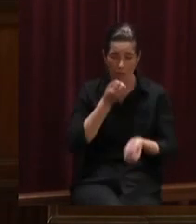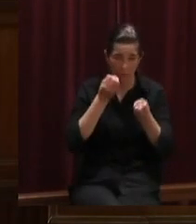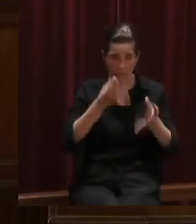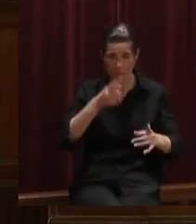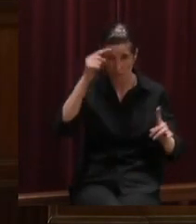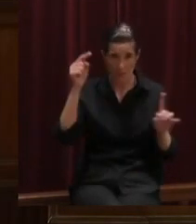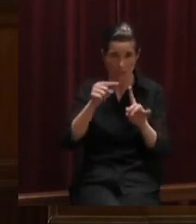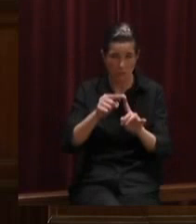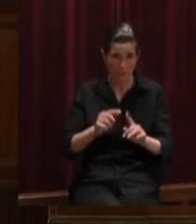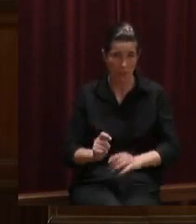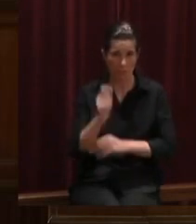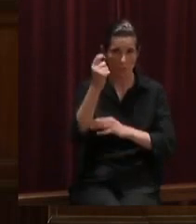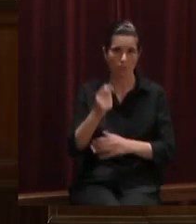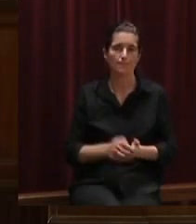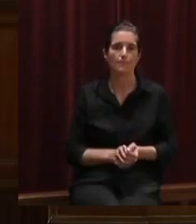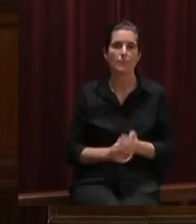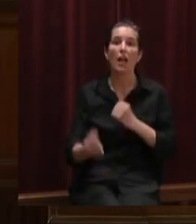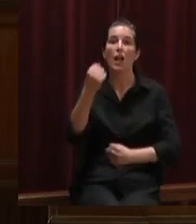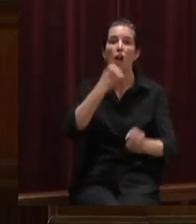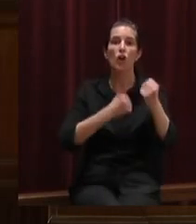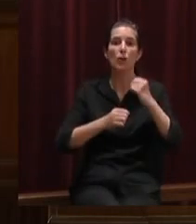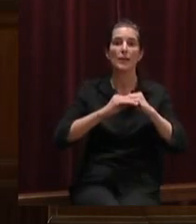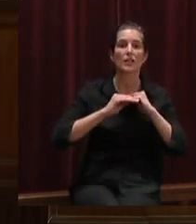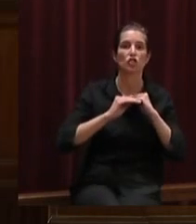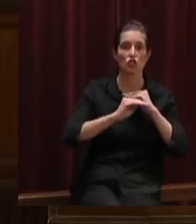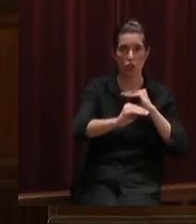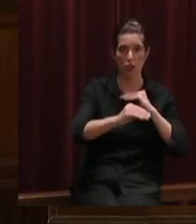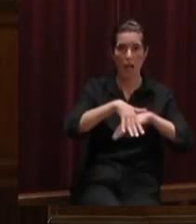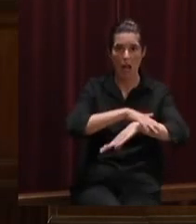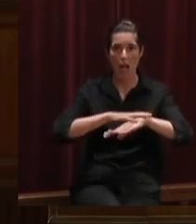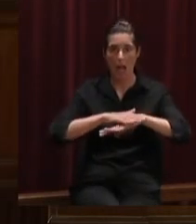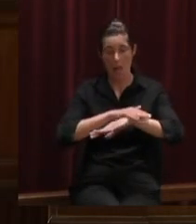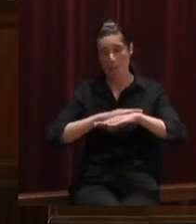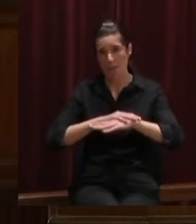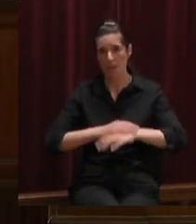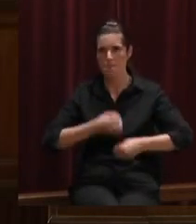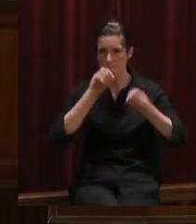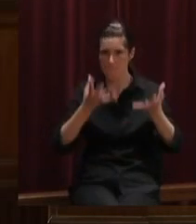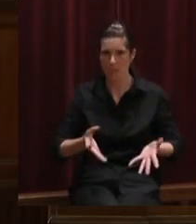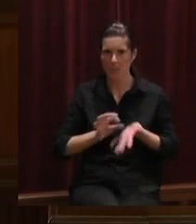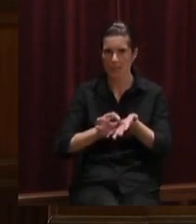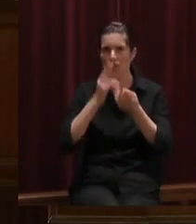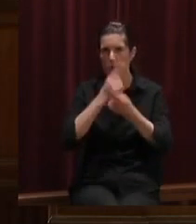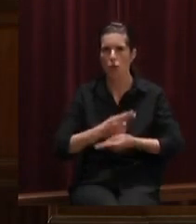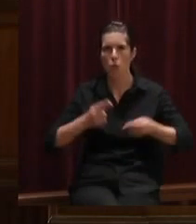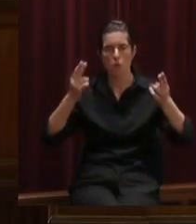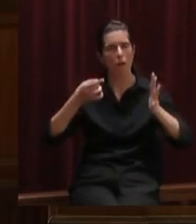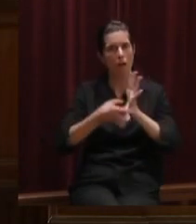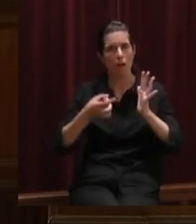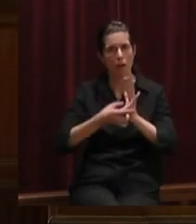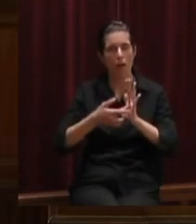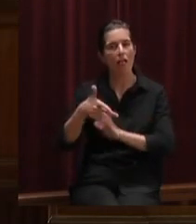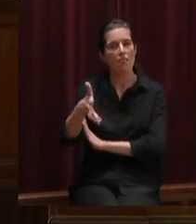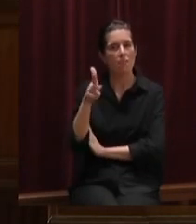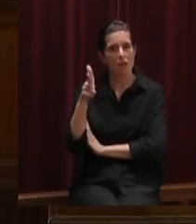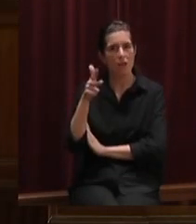determinació. Economia sòlida, administració eficient, serveis públics de qualitat, dret a la mobilitat i a